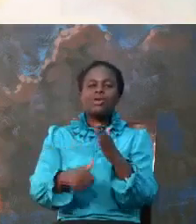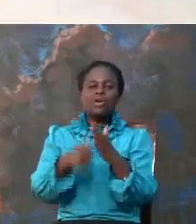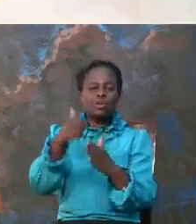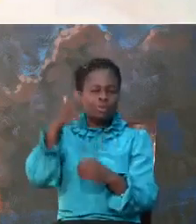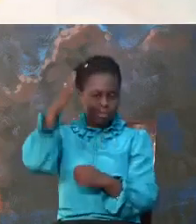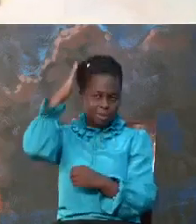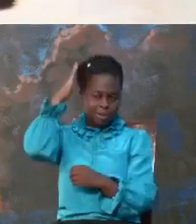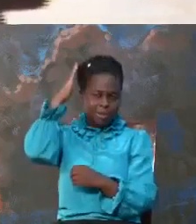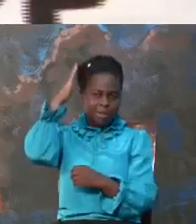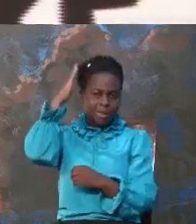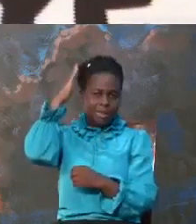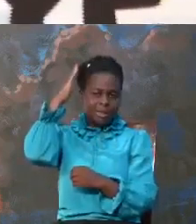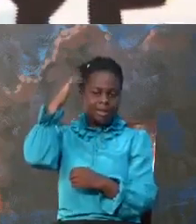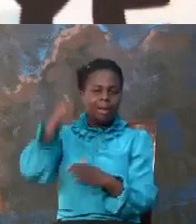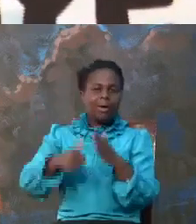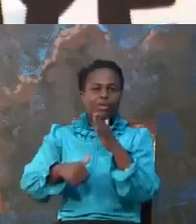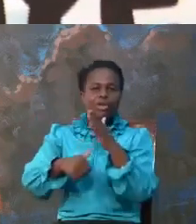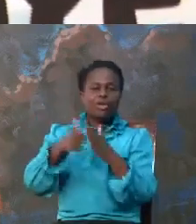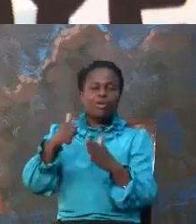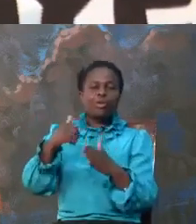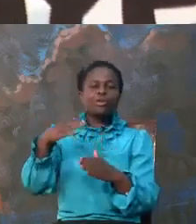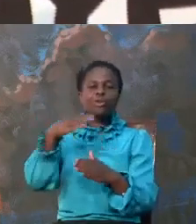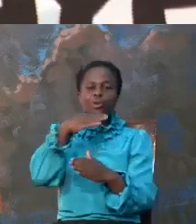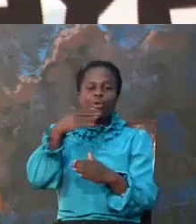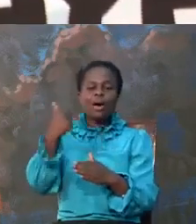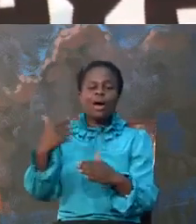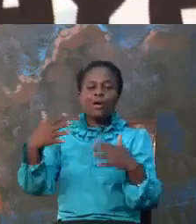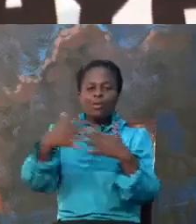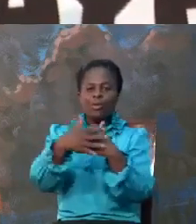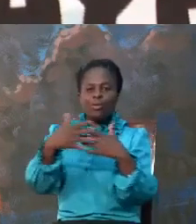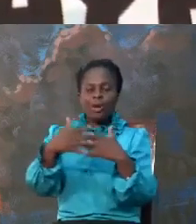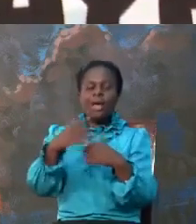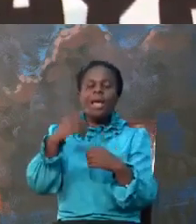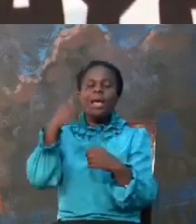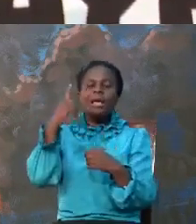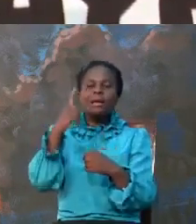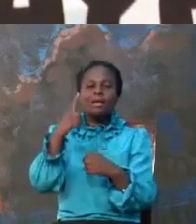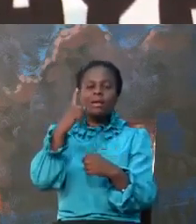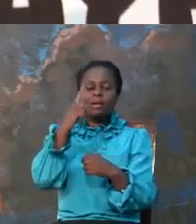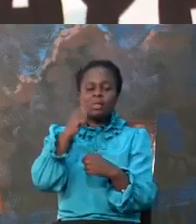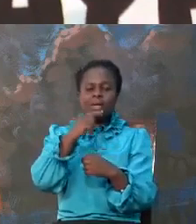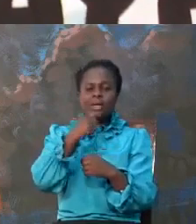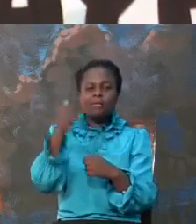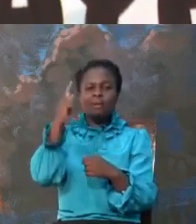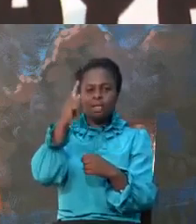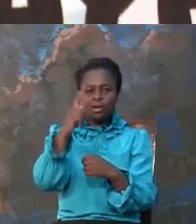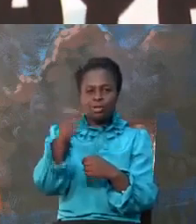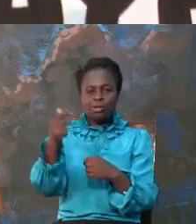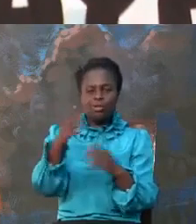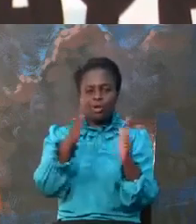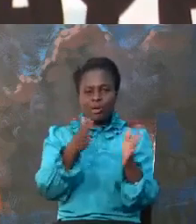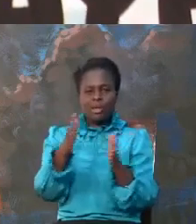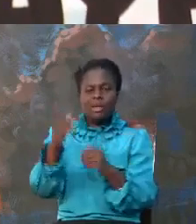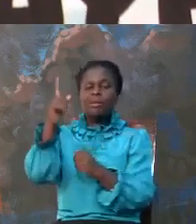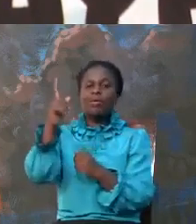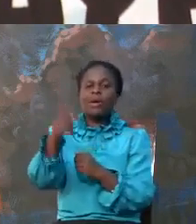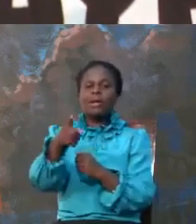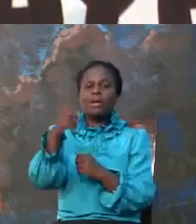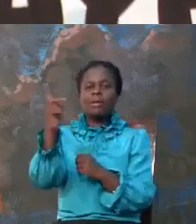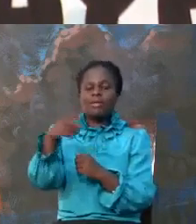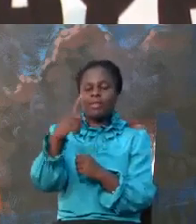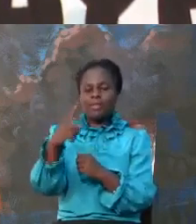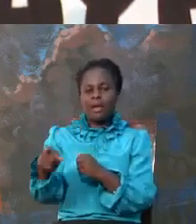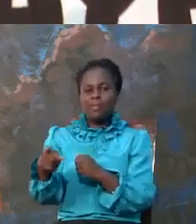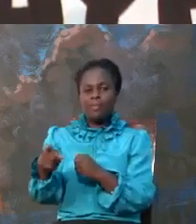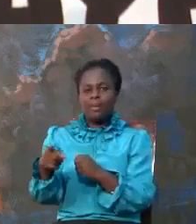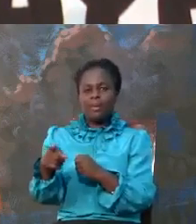serikali, kwamba ni kiongozi wa ukoo ama kimila, imradi ni mwanadamu, ana dhambi. Sikiza ndugu